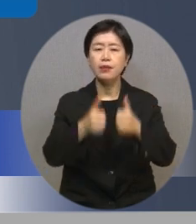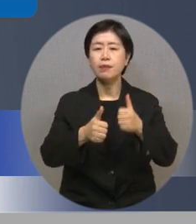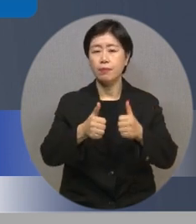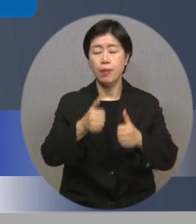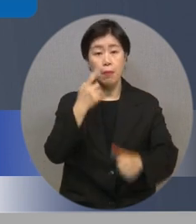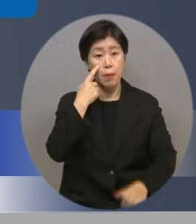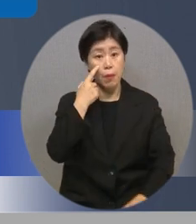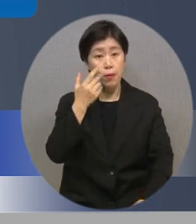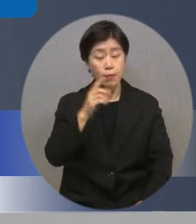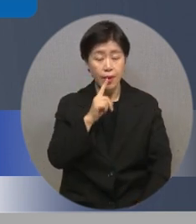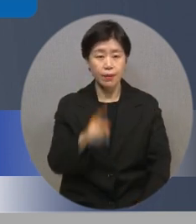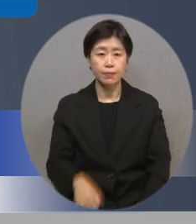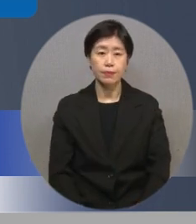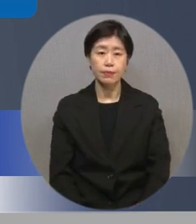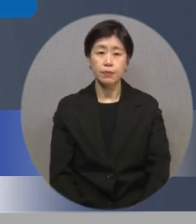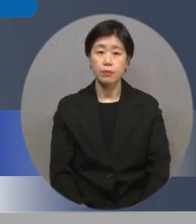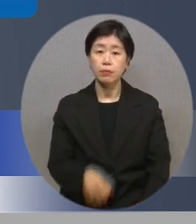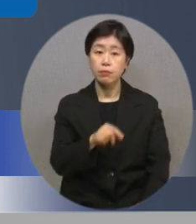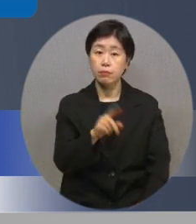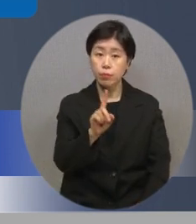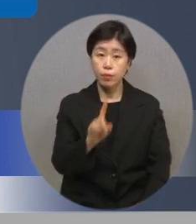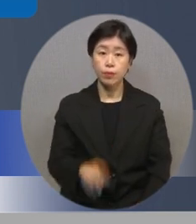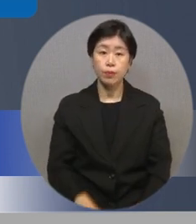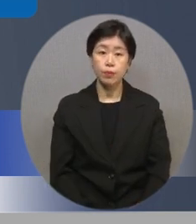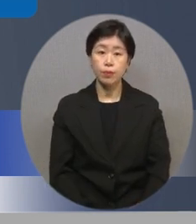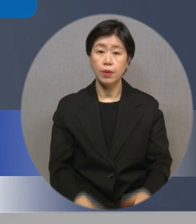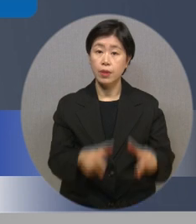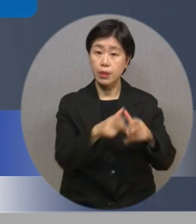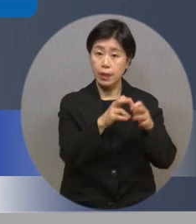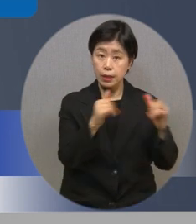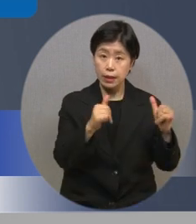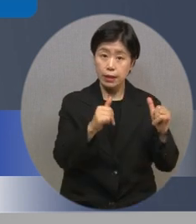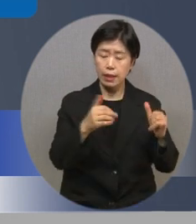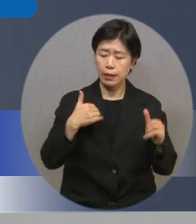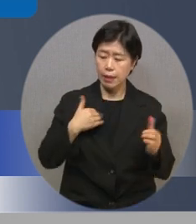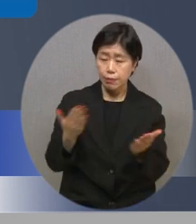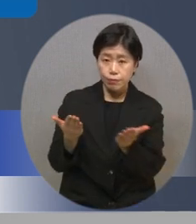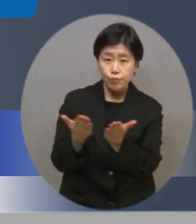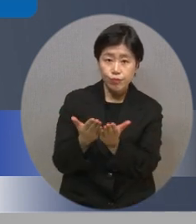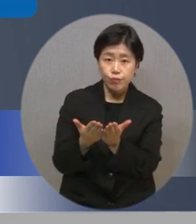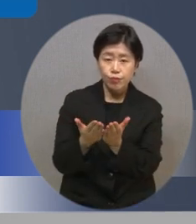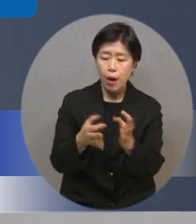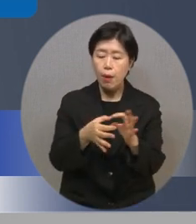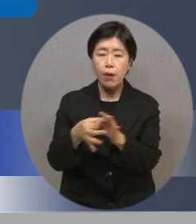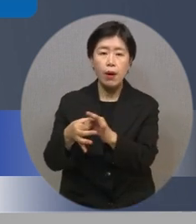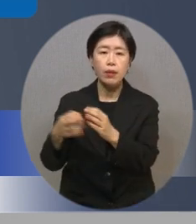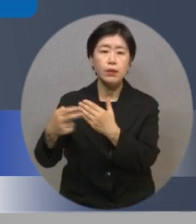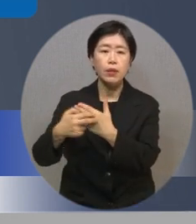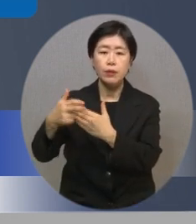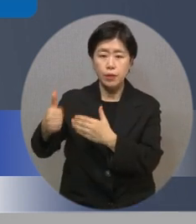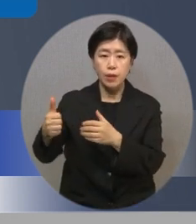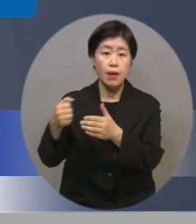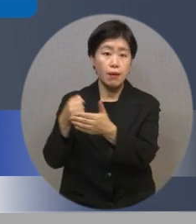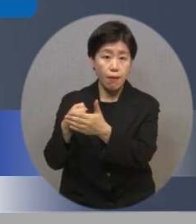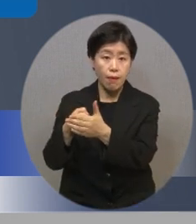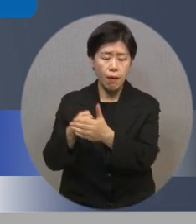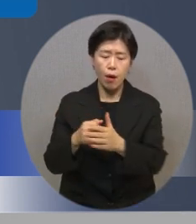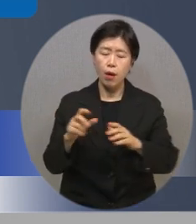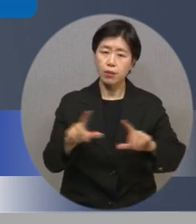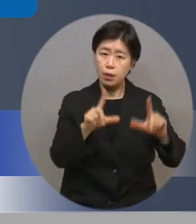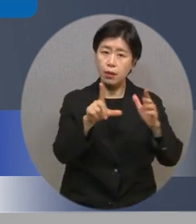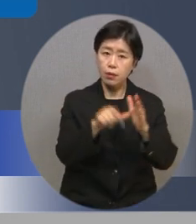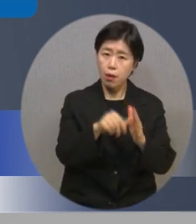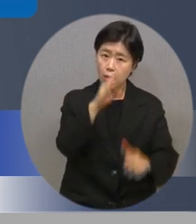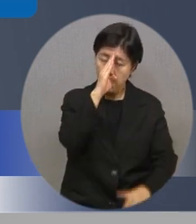때문인데요 장애인 건강 주치 사업은 장애인이 자신의 주치 선택해 일상적 질환과 전문